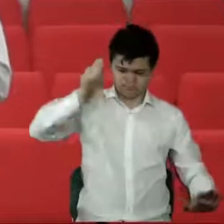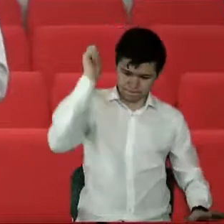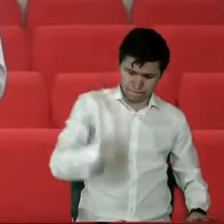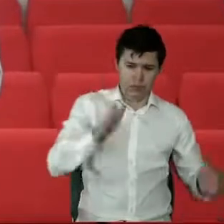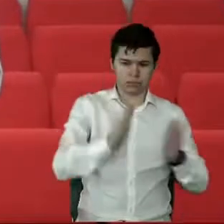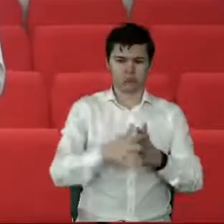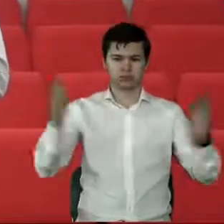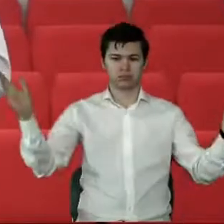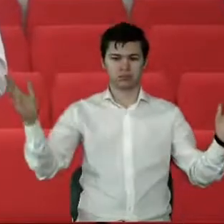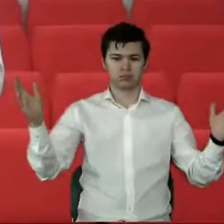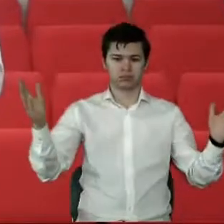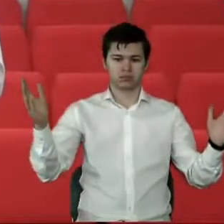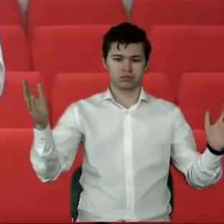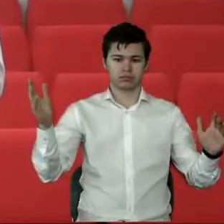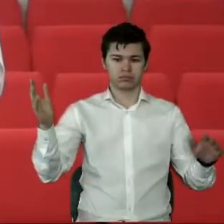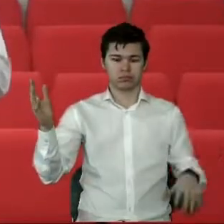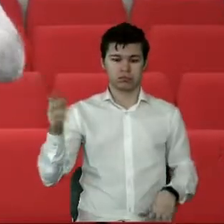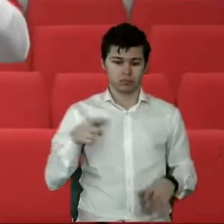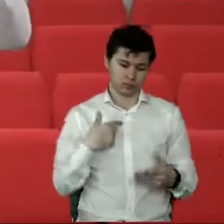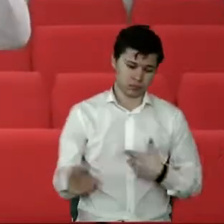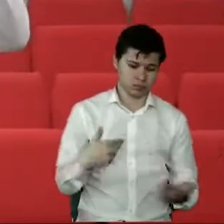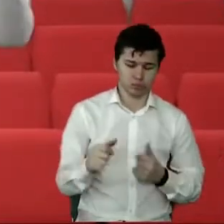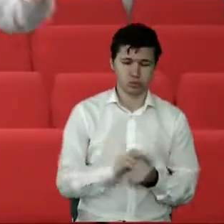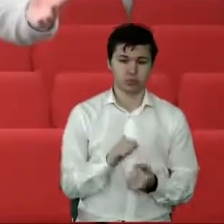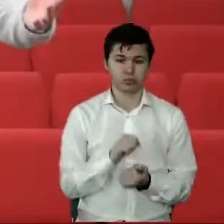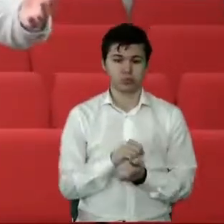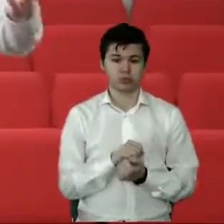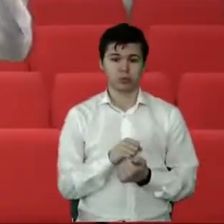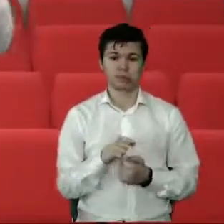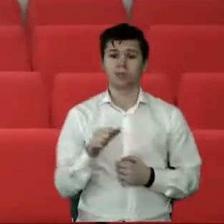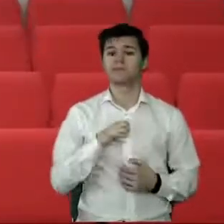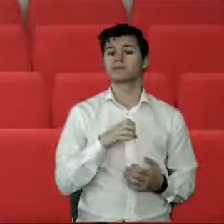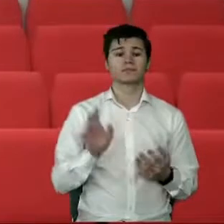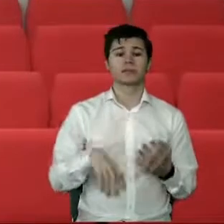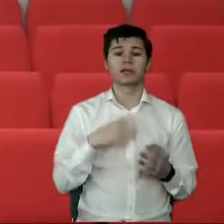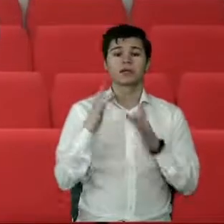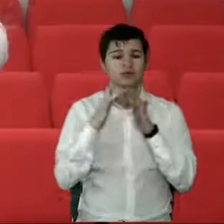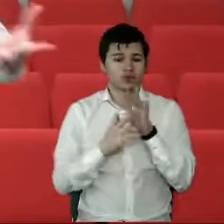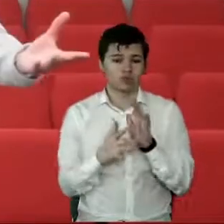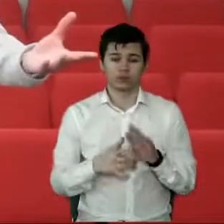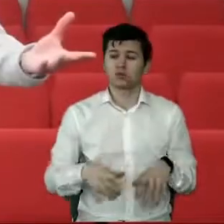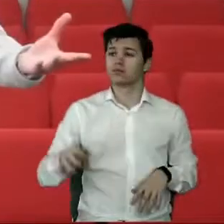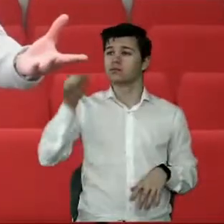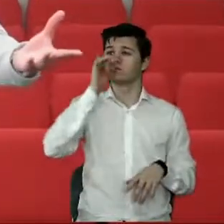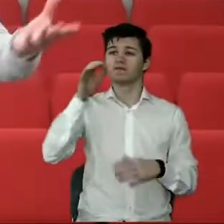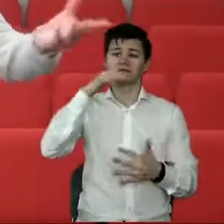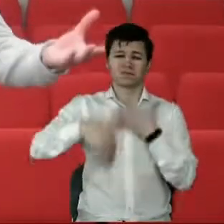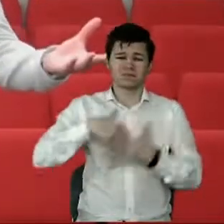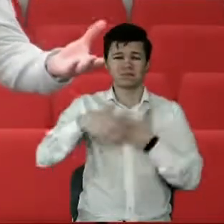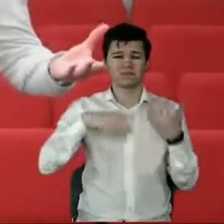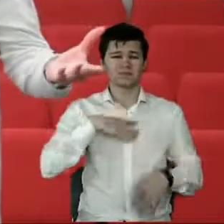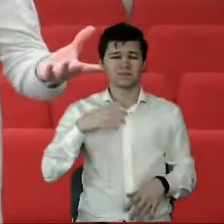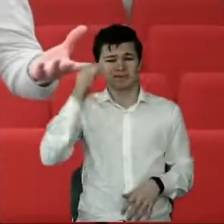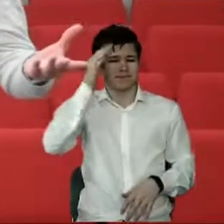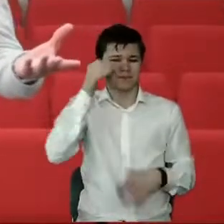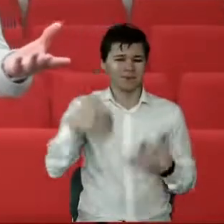Саша говорил в первой проповеди, он сказал, запретил ветру, запретил волнам, и они прекратились.